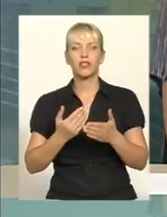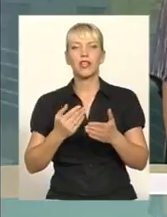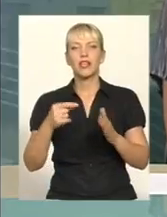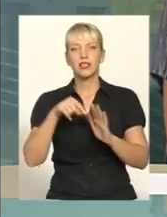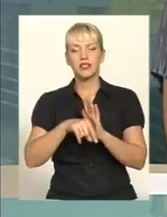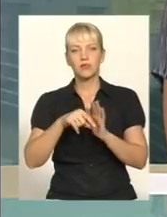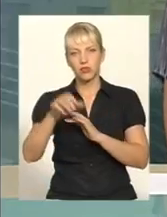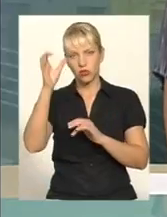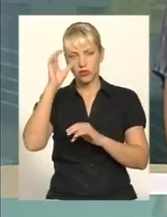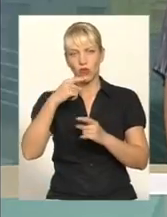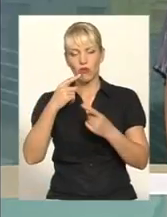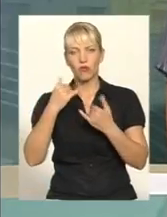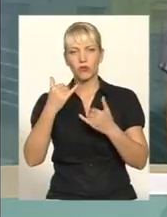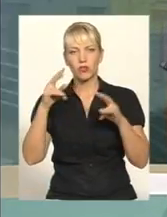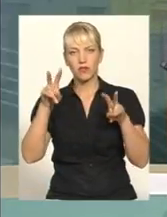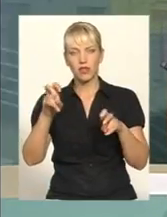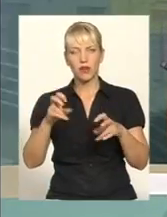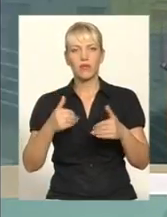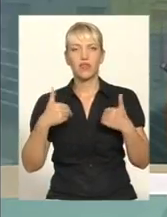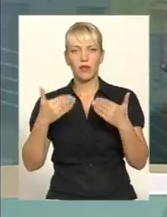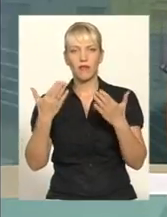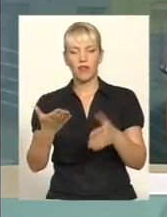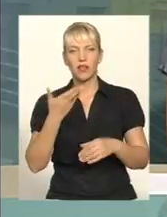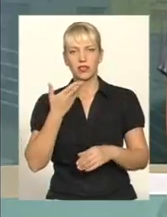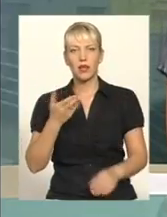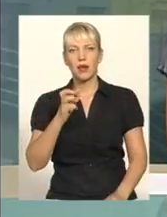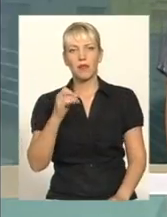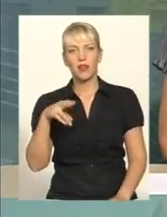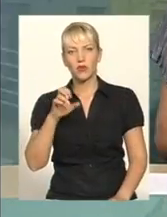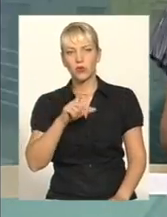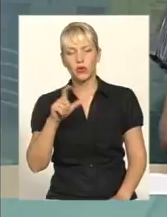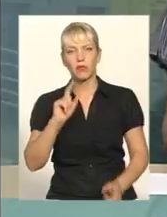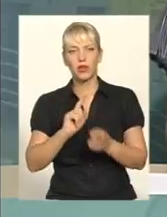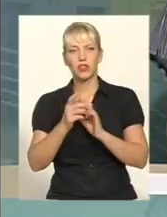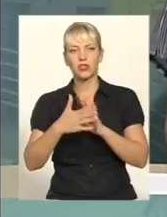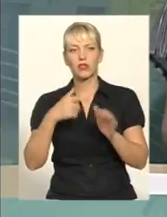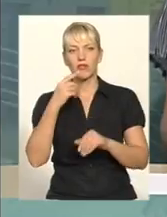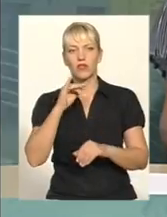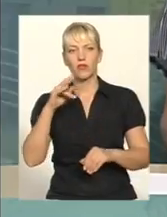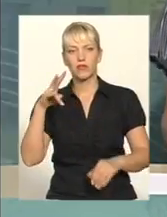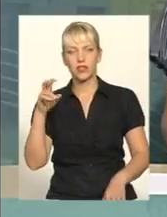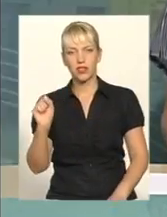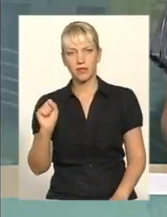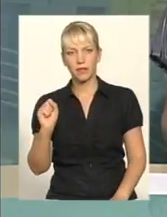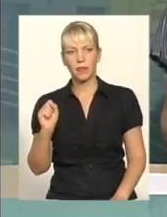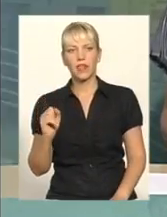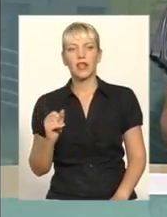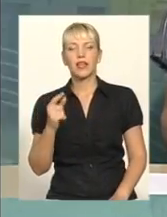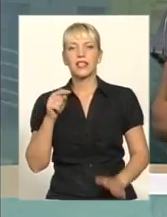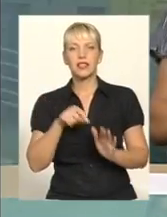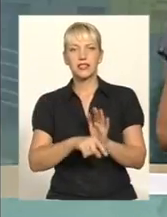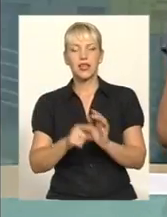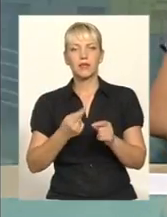освіти говоримо сьогодні в темі. Вітаю вас, я Анна Бендюк, переклад на жестову мову Оксани Фіновської. І саме